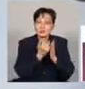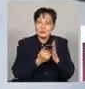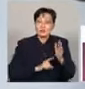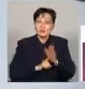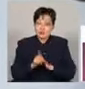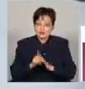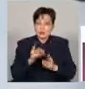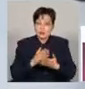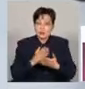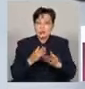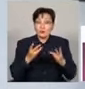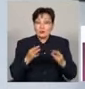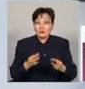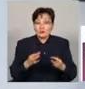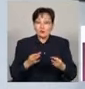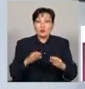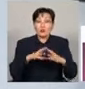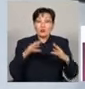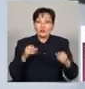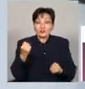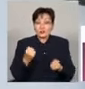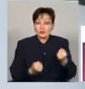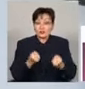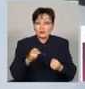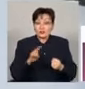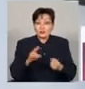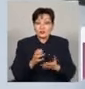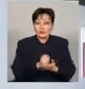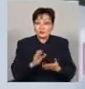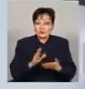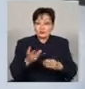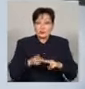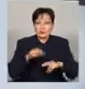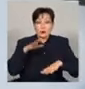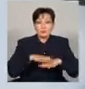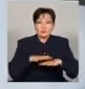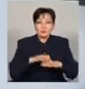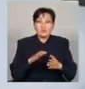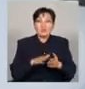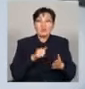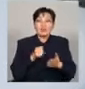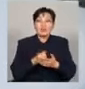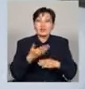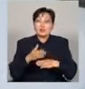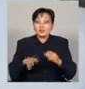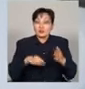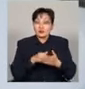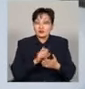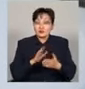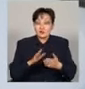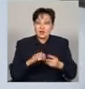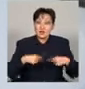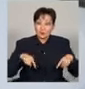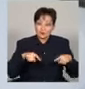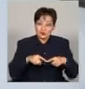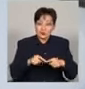асырыла бастады. Алайда темір тұлпар мініп кеткен ешкім жоқ, өйткені банктер әрі қаржыландырылмаған, ал салондар болса бар